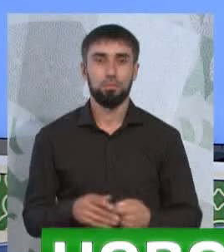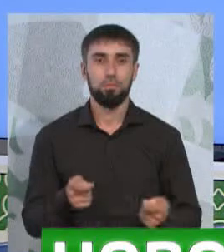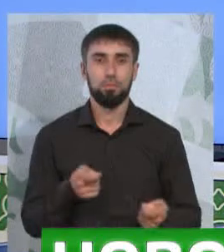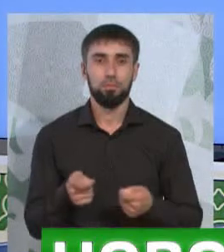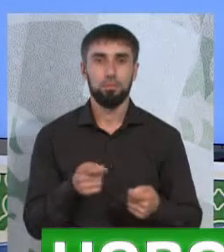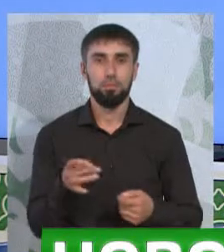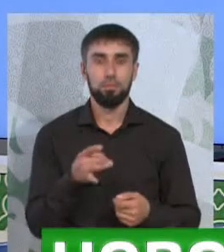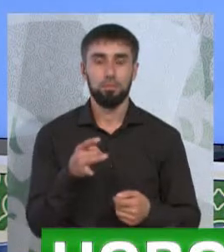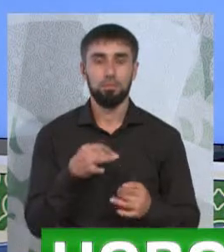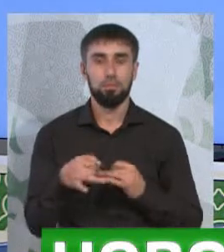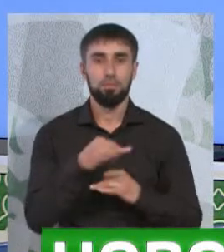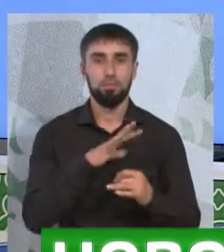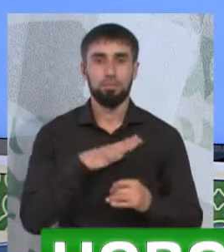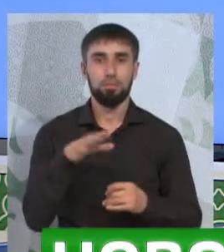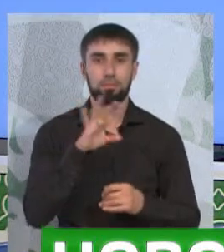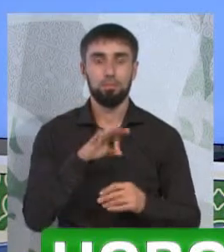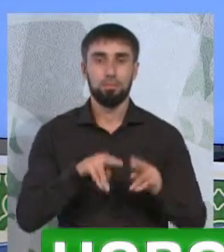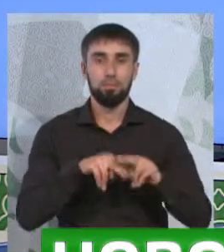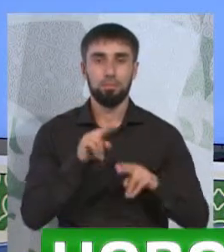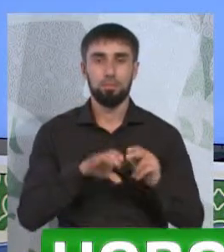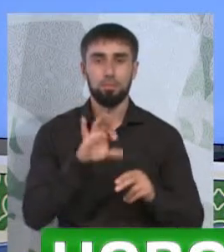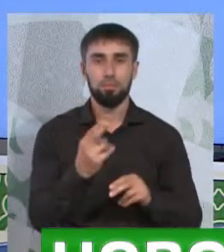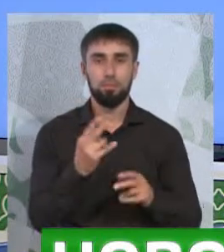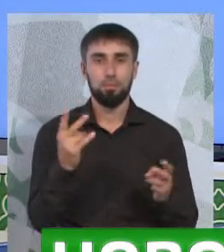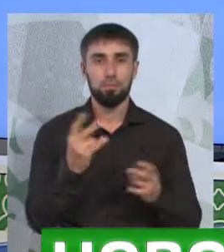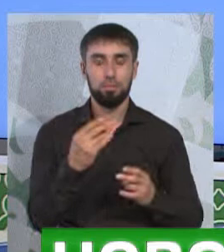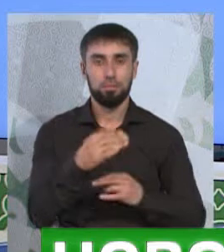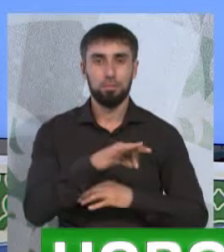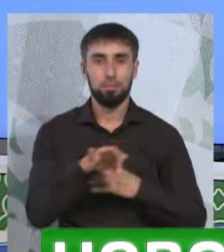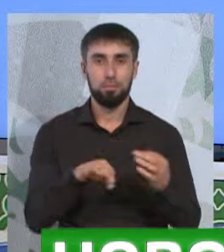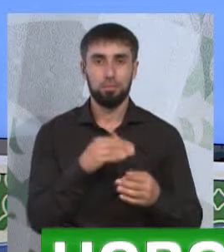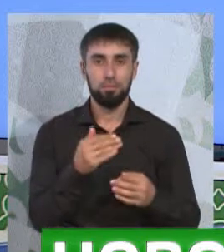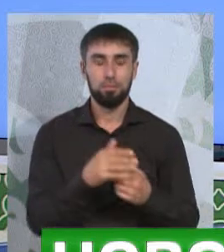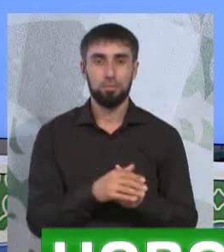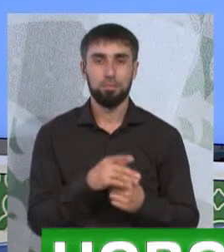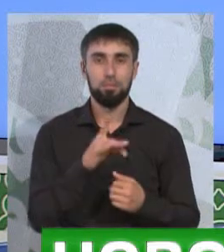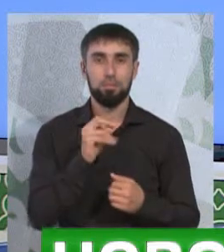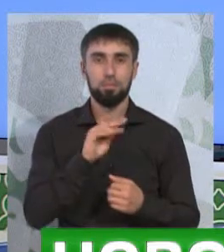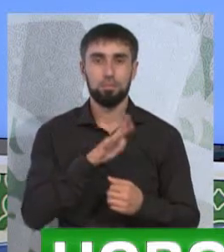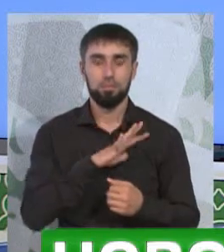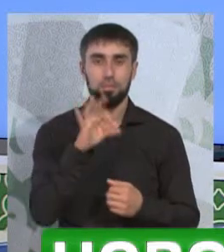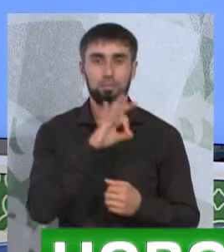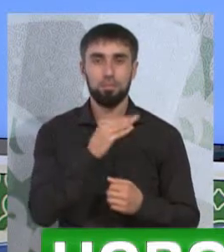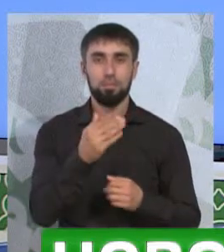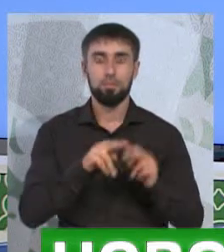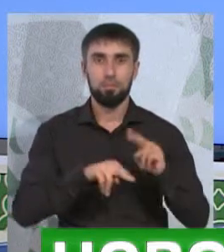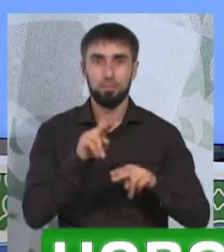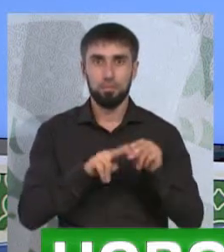правительстве региона обсудили ход строительства социально значимых объектов. В частности, речь шла о срыве сроков при